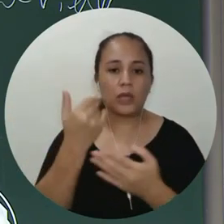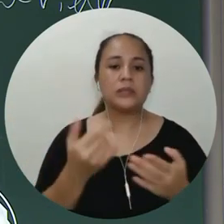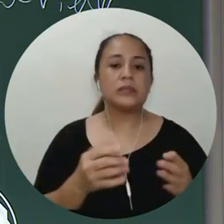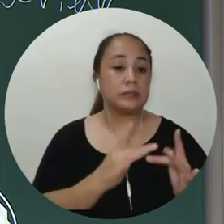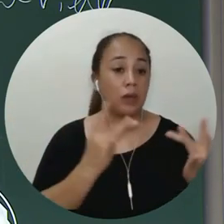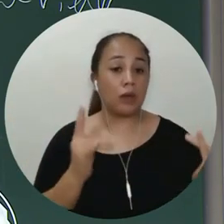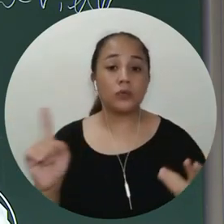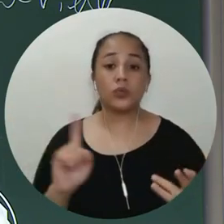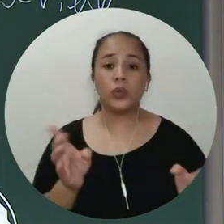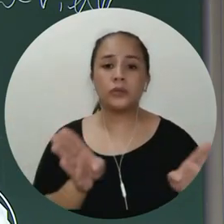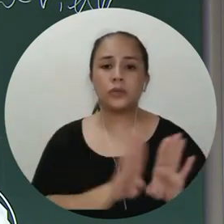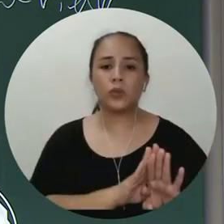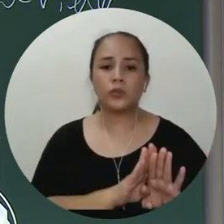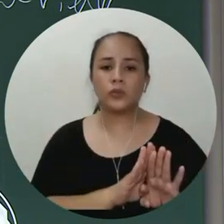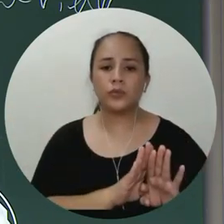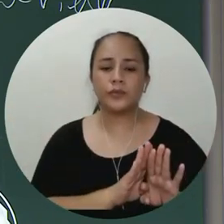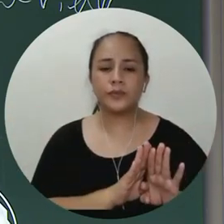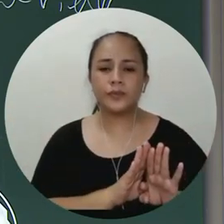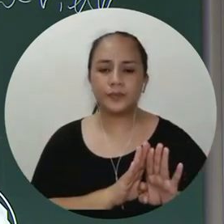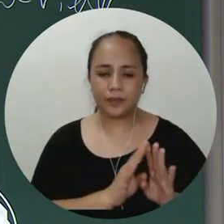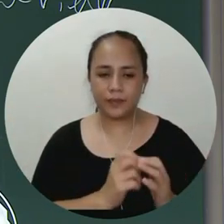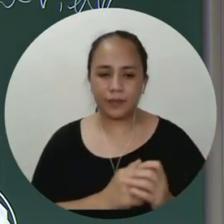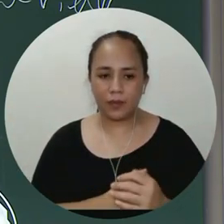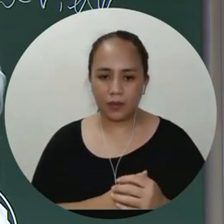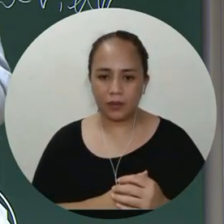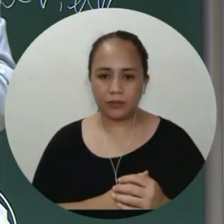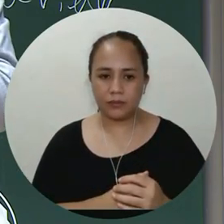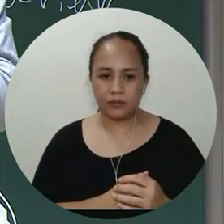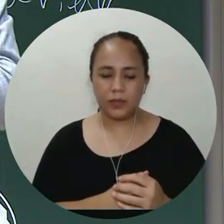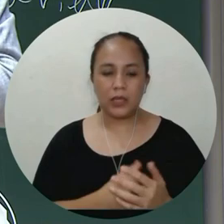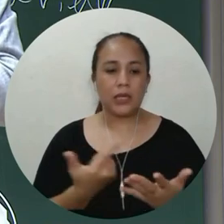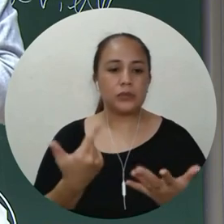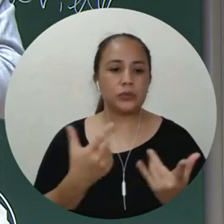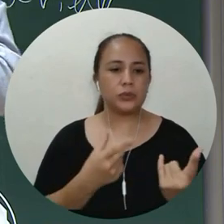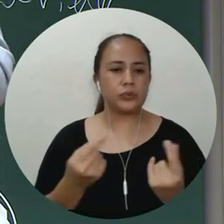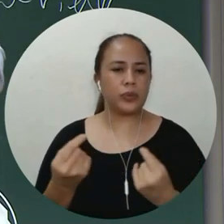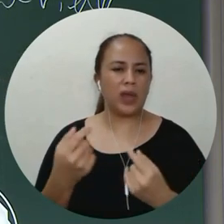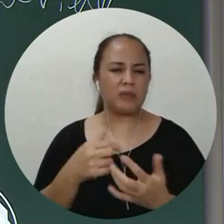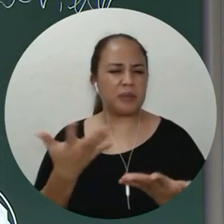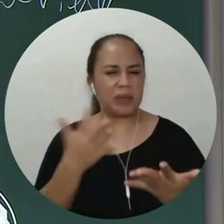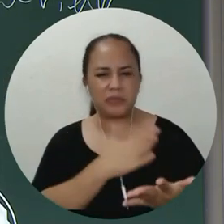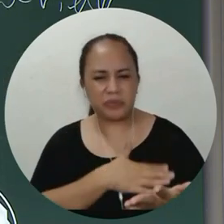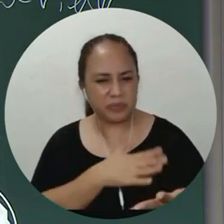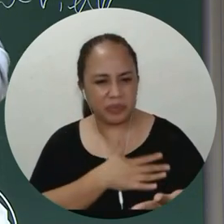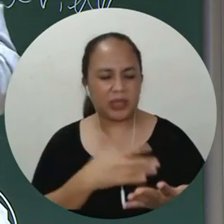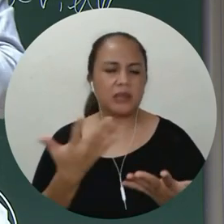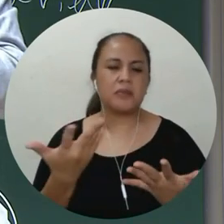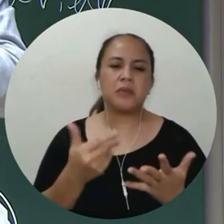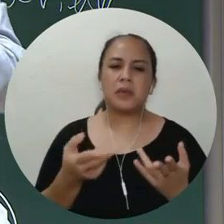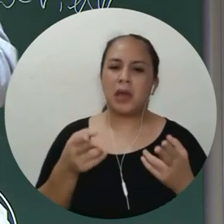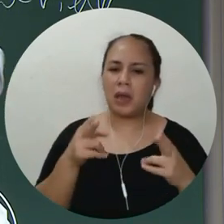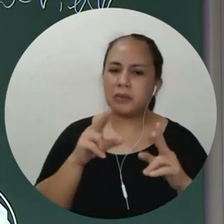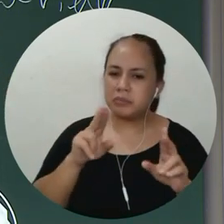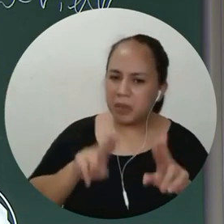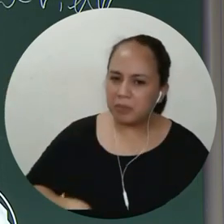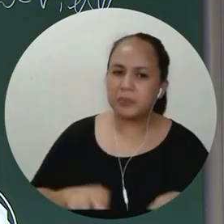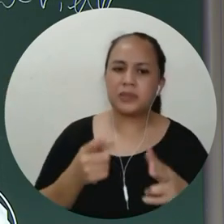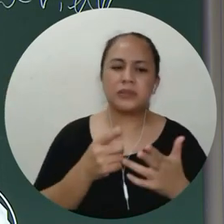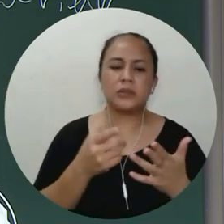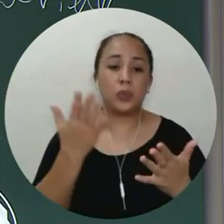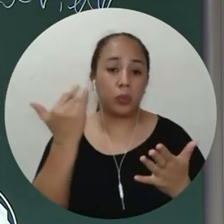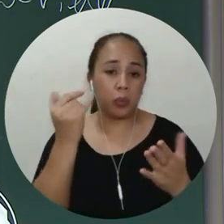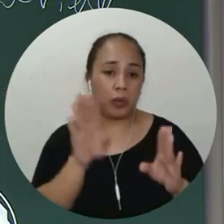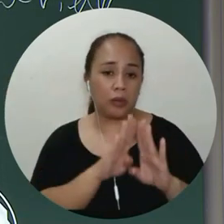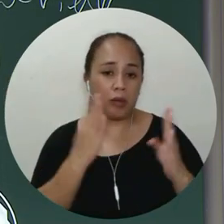뭔가 상처 때문에, 뭐 오해 때문에 딱 닫혀 있어. Due to some kind of scar or some incident, their hearts are closed. 그 옛날에 많이 무슨